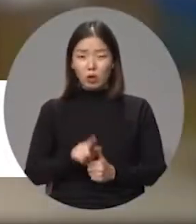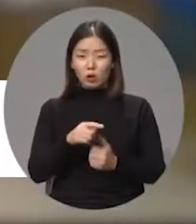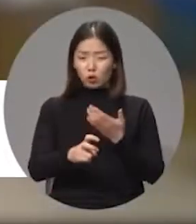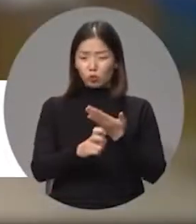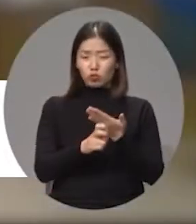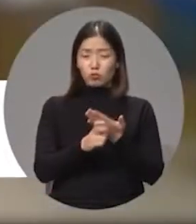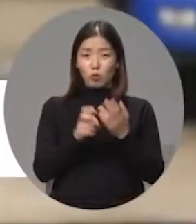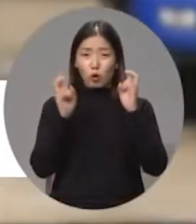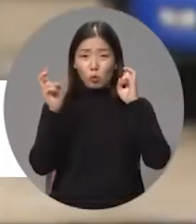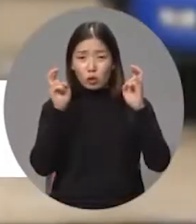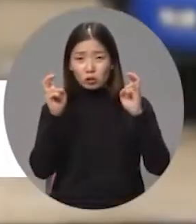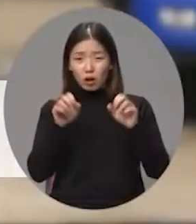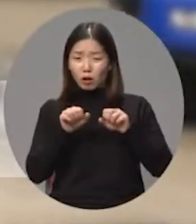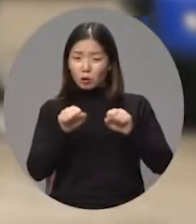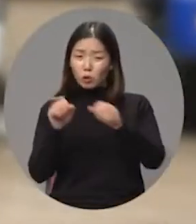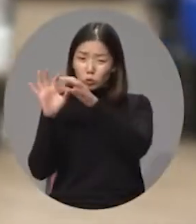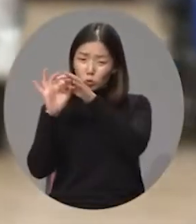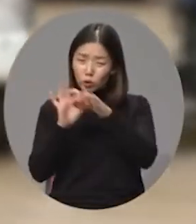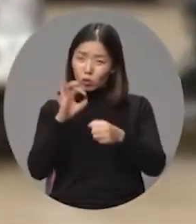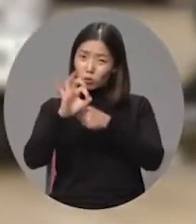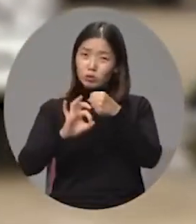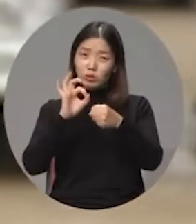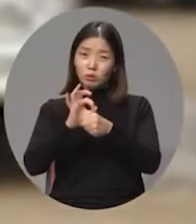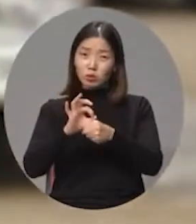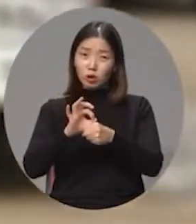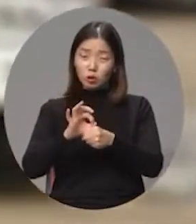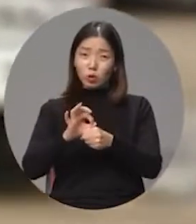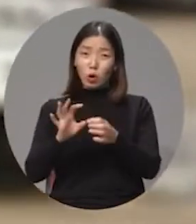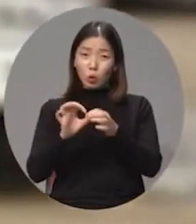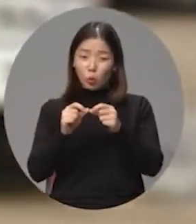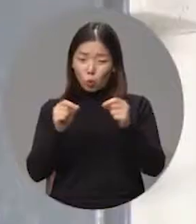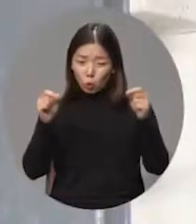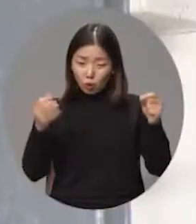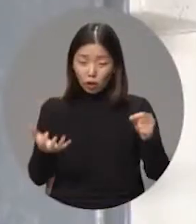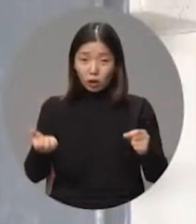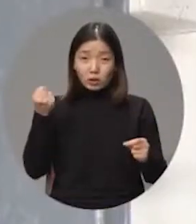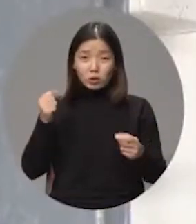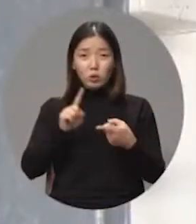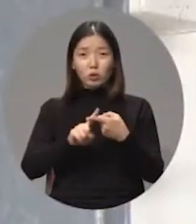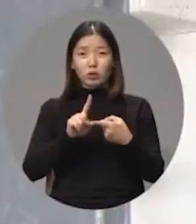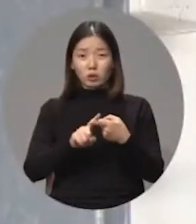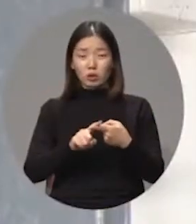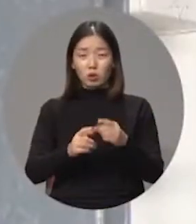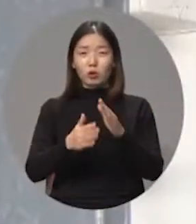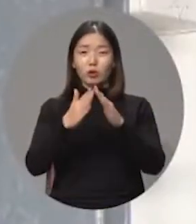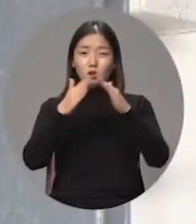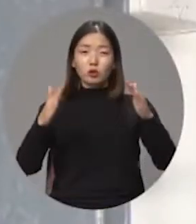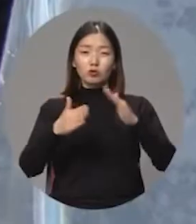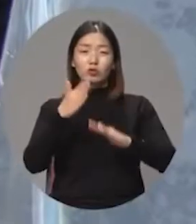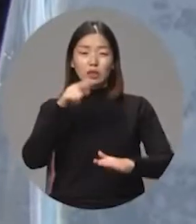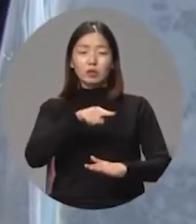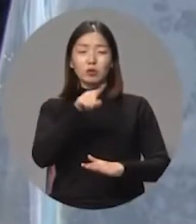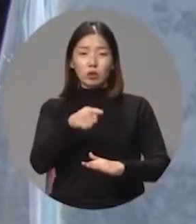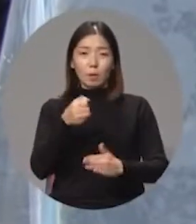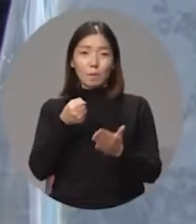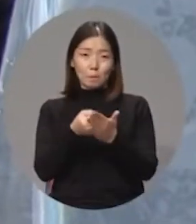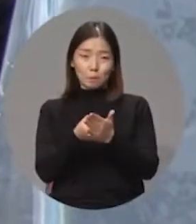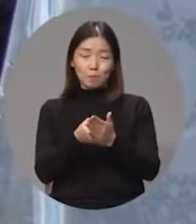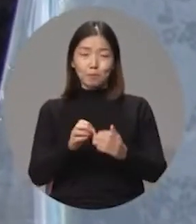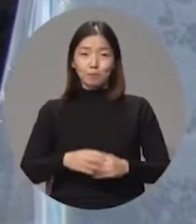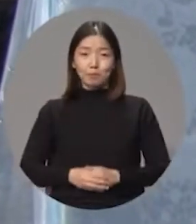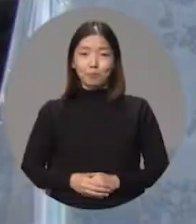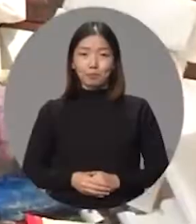불법 업체가 청소 용역을 10년 이상 독점하도록 방관했다는 지적에 전주시가 결국 특단의 대책을 내놓은